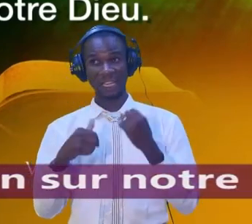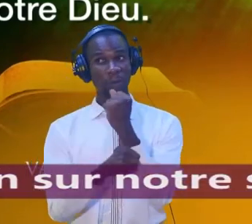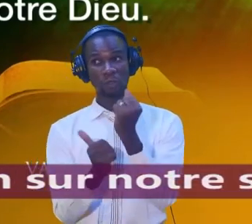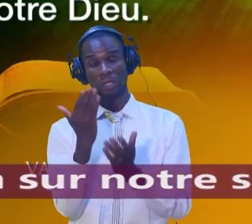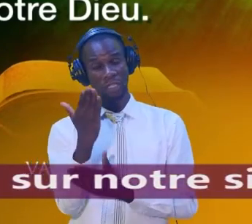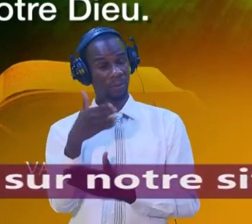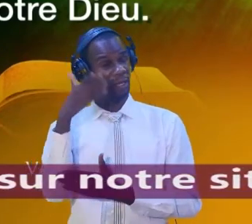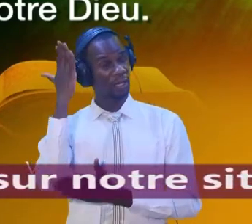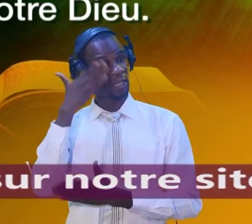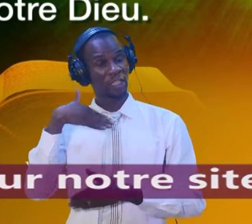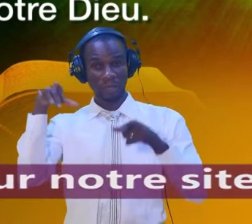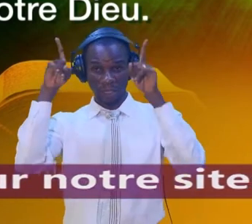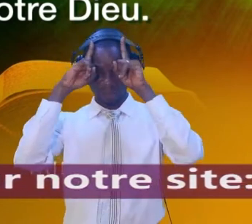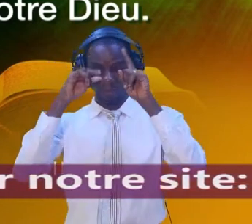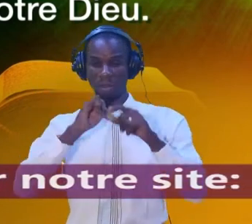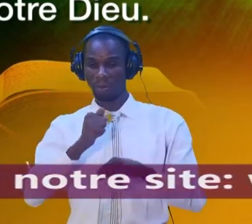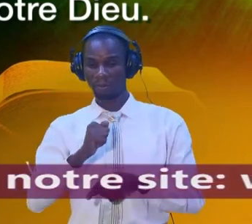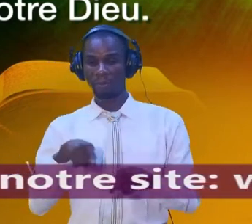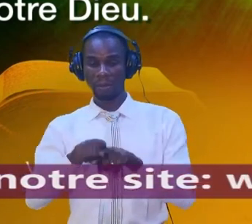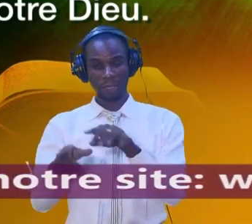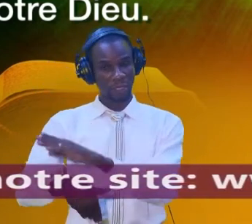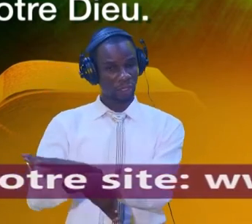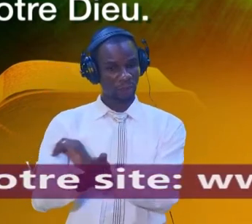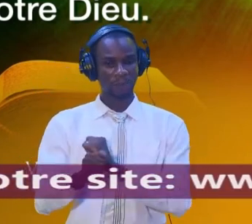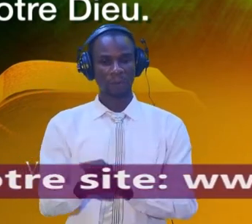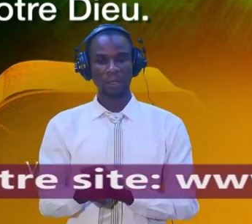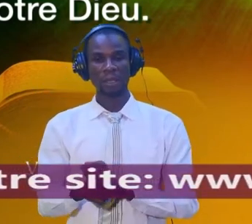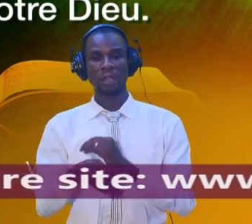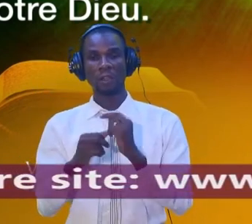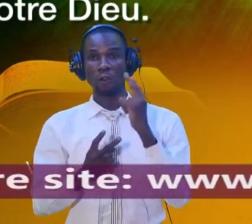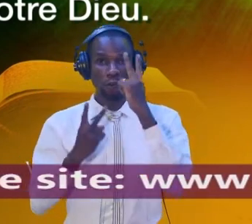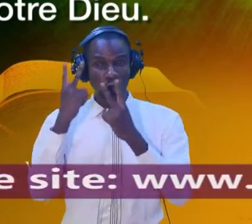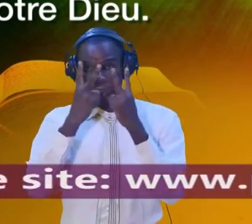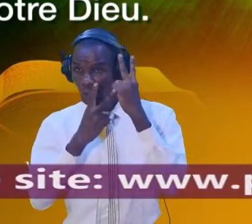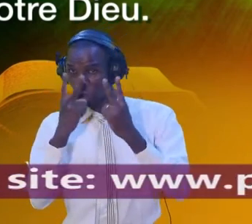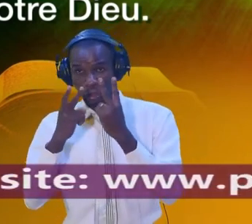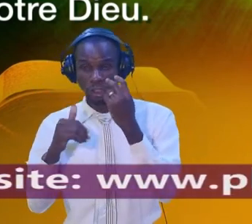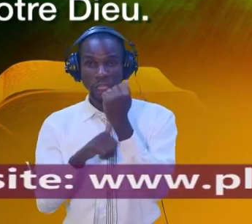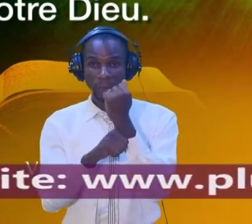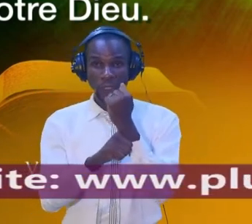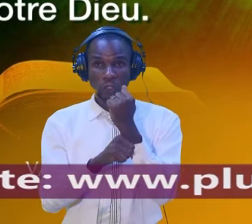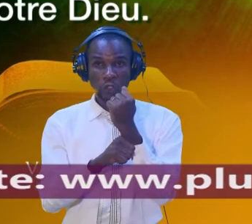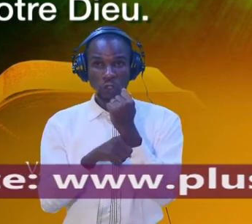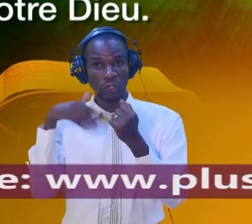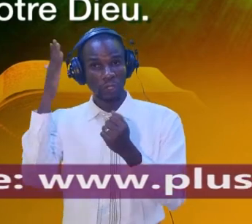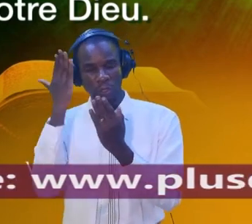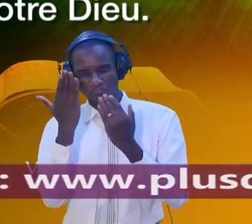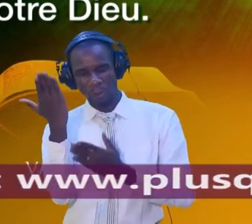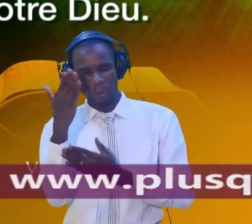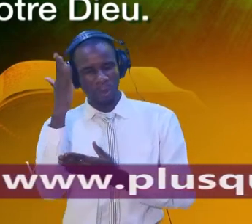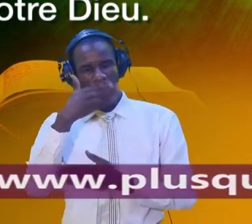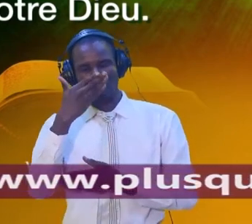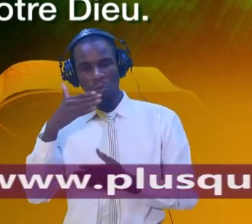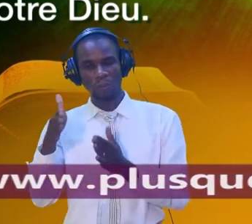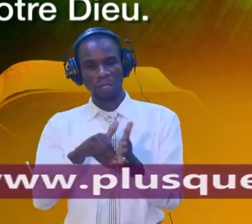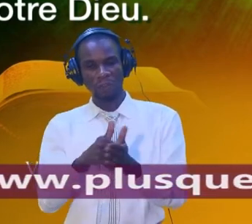Msiwaendee wenye pepo wala wachawi, msiwatafute ili kutiwa